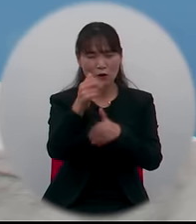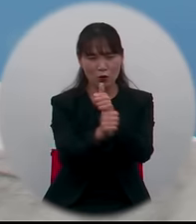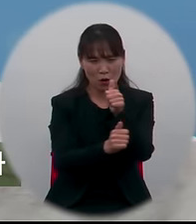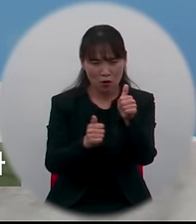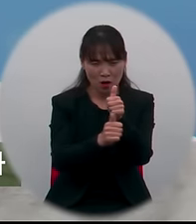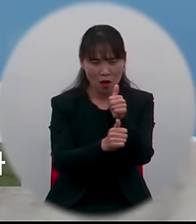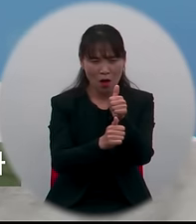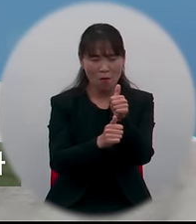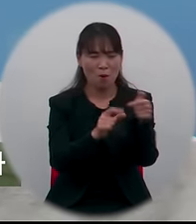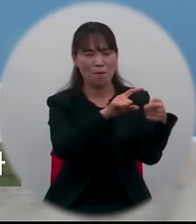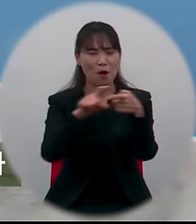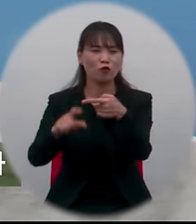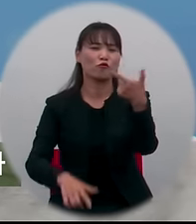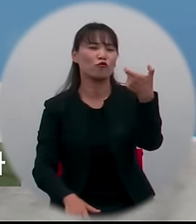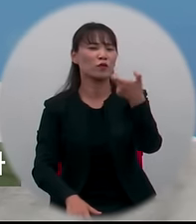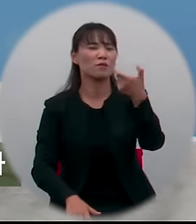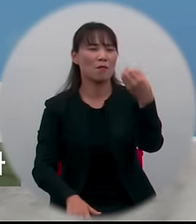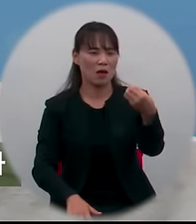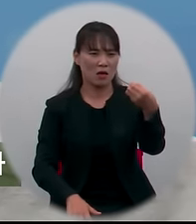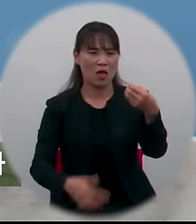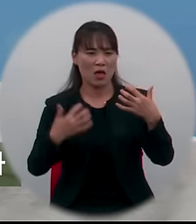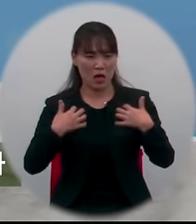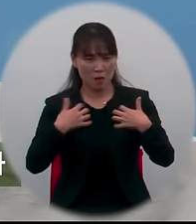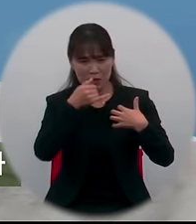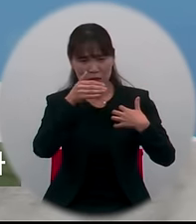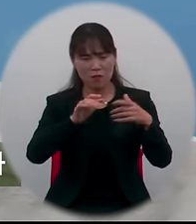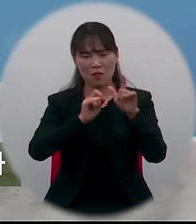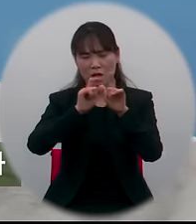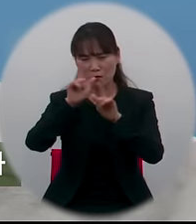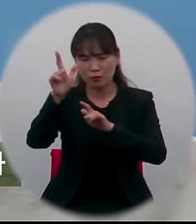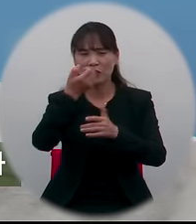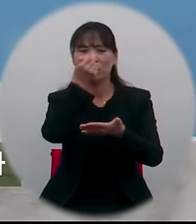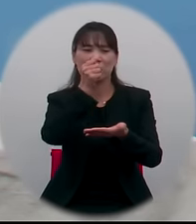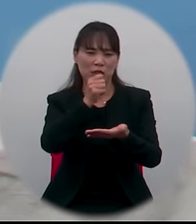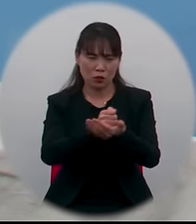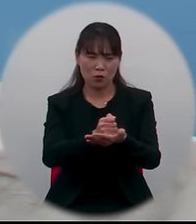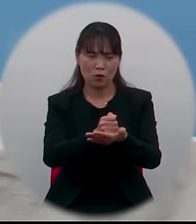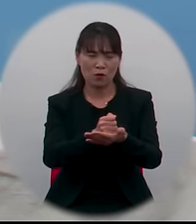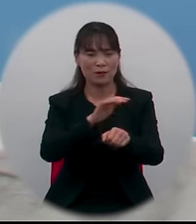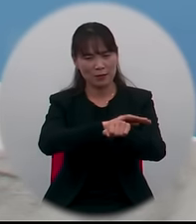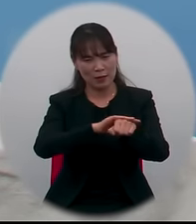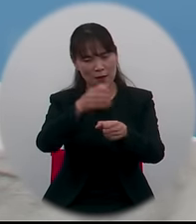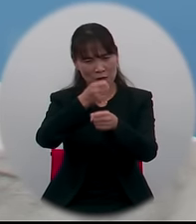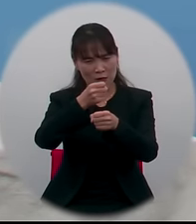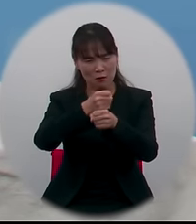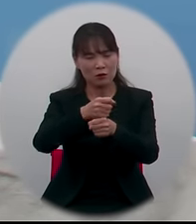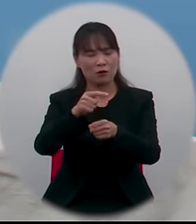있는데요 그 게임들의 대다수는 정상적으로 건강하게 만들어질 거라고 믿습니다 그러나